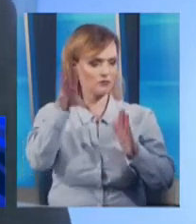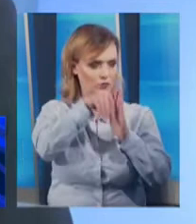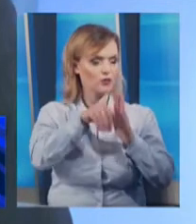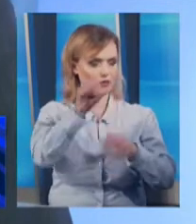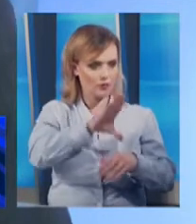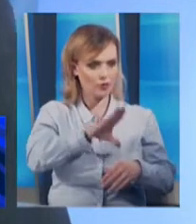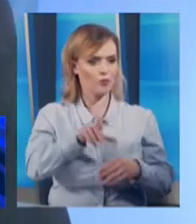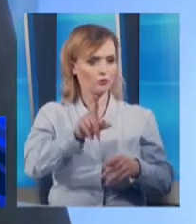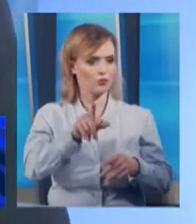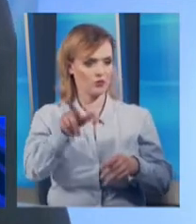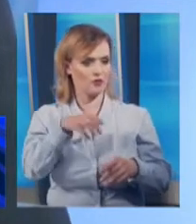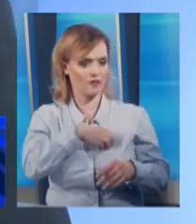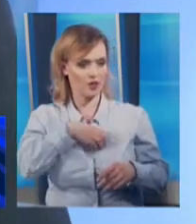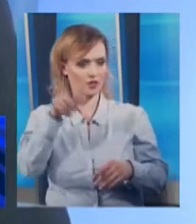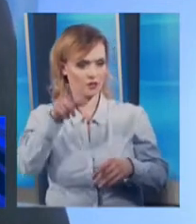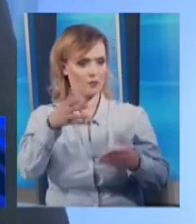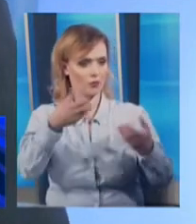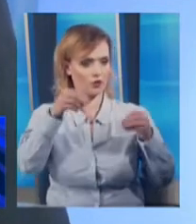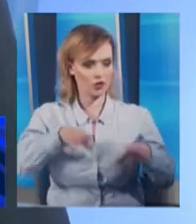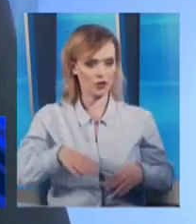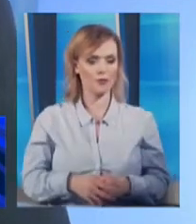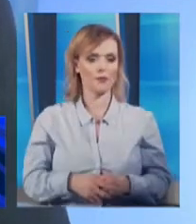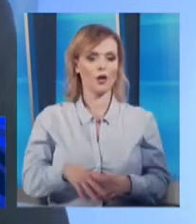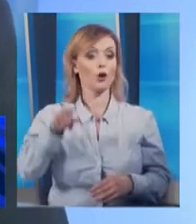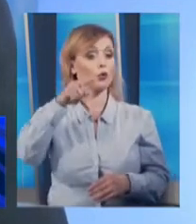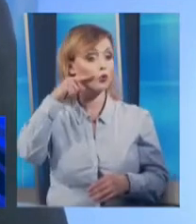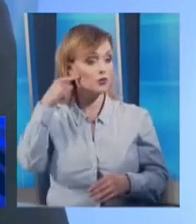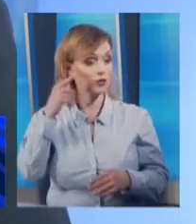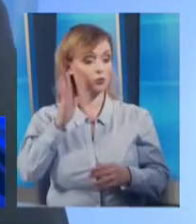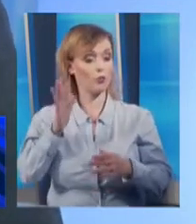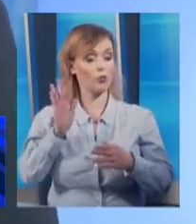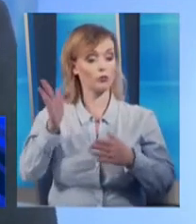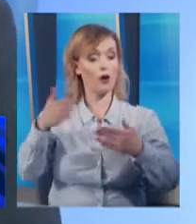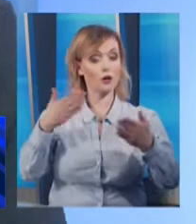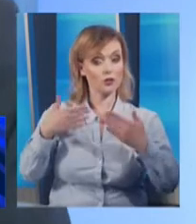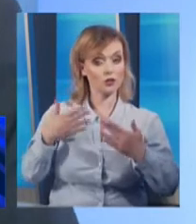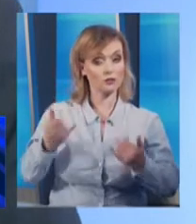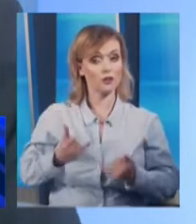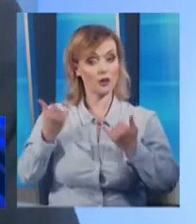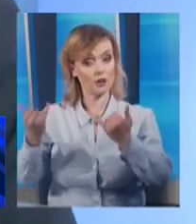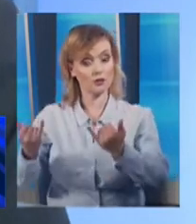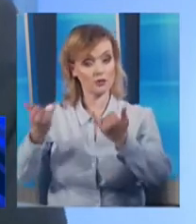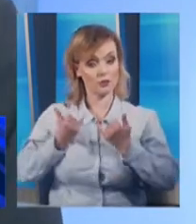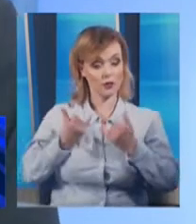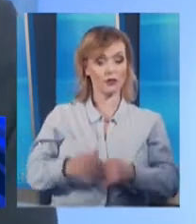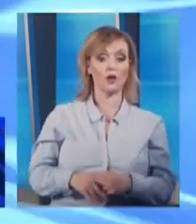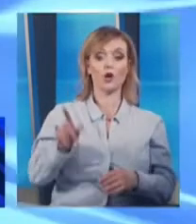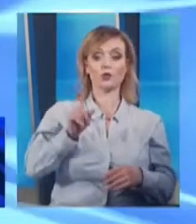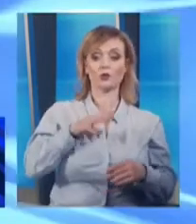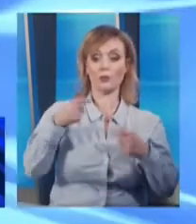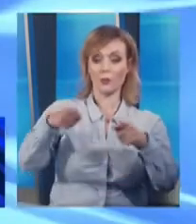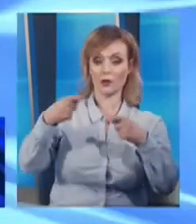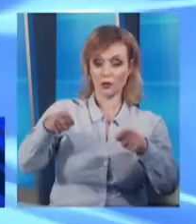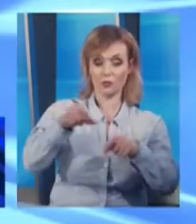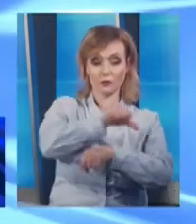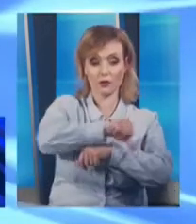fel, relații corecte, de respect, față de produsele pe care le exportăm noi, față de cetățenii